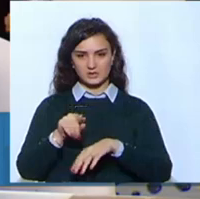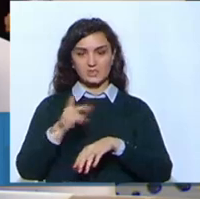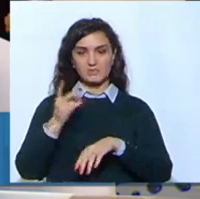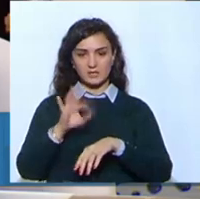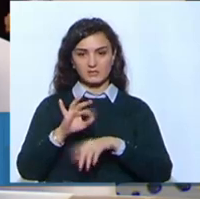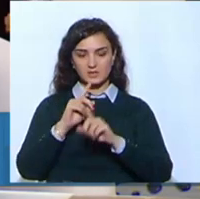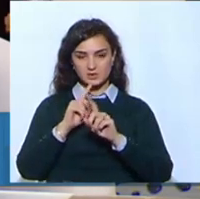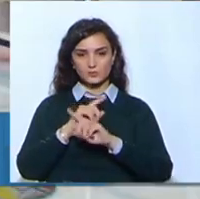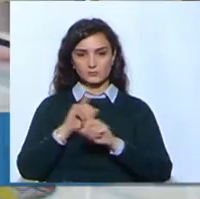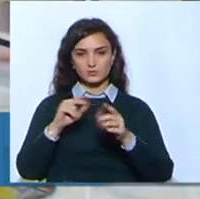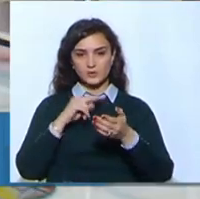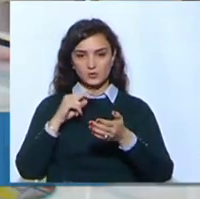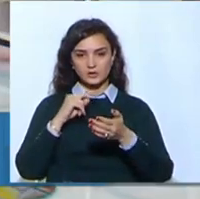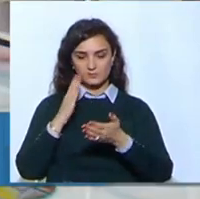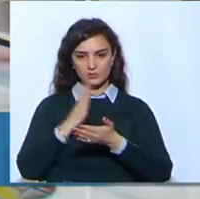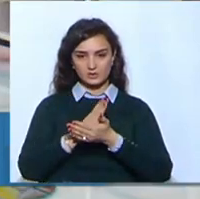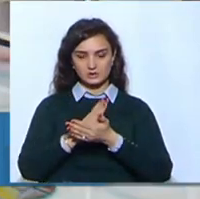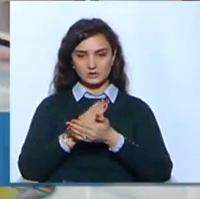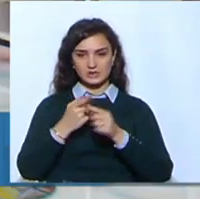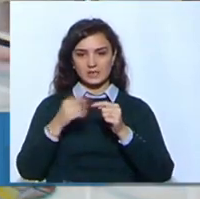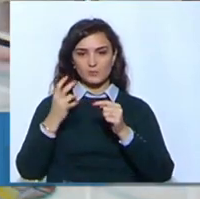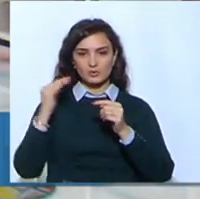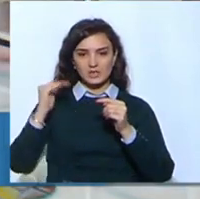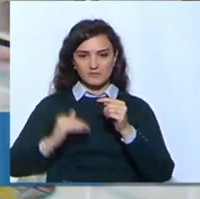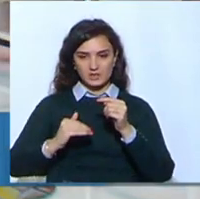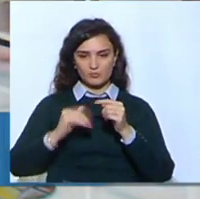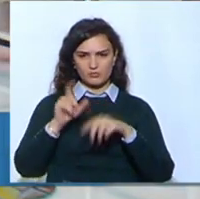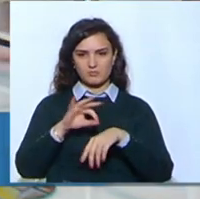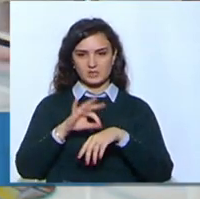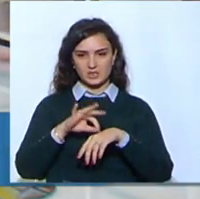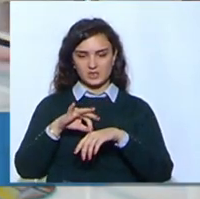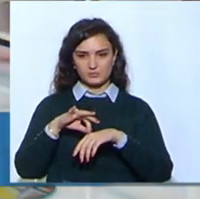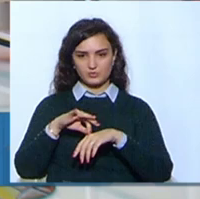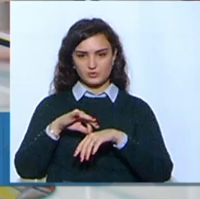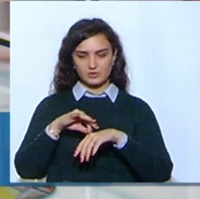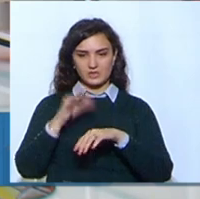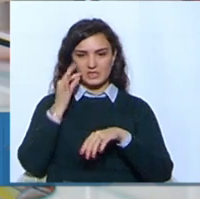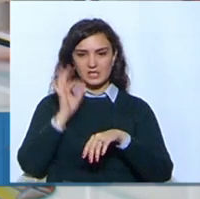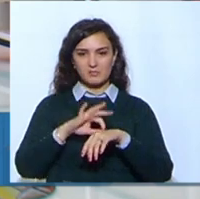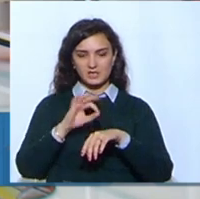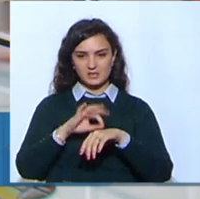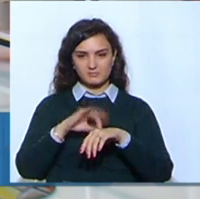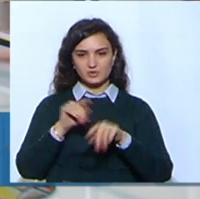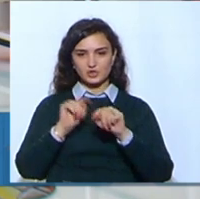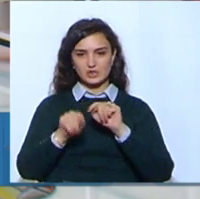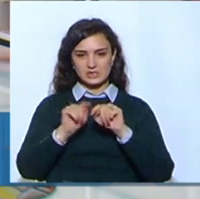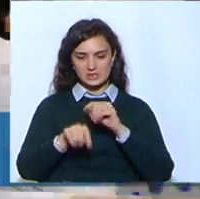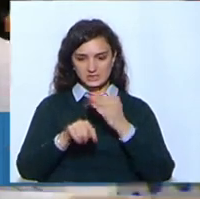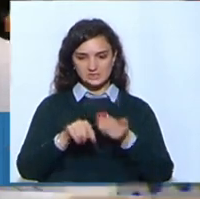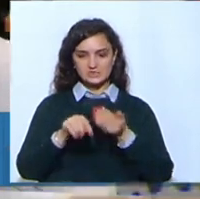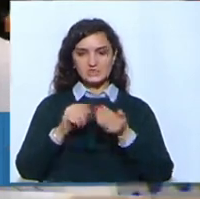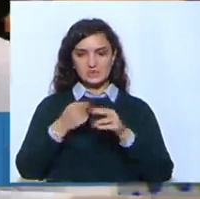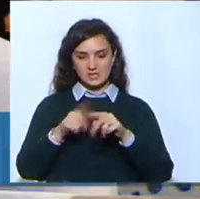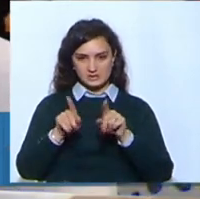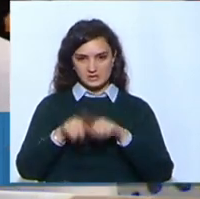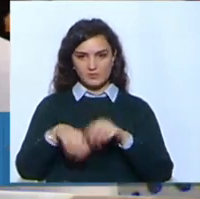თუმცა განსაკუთრებულ საყურადღებო ხდება იმუნიტეტ დაქვეითებულ პაციენტებში, ხდება დიაბეტით პაციენტებში, შიციტ პაციენტებში, ხო, და